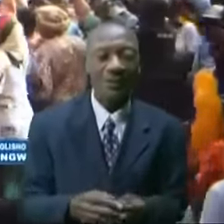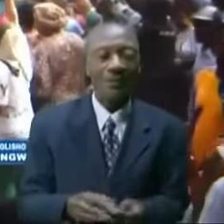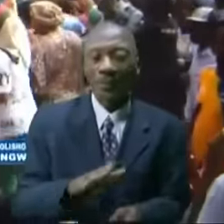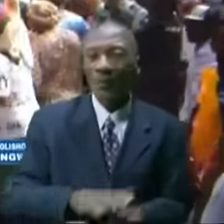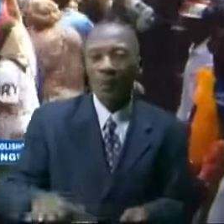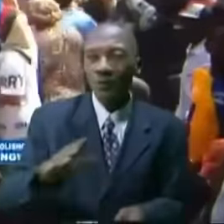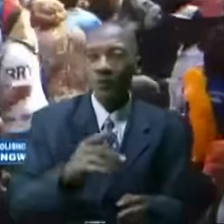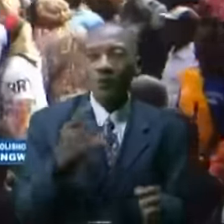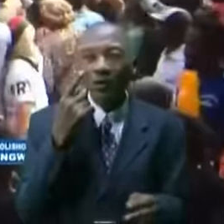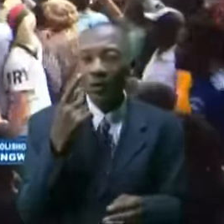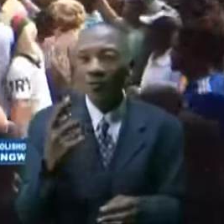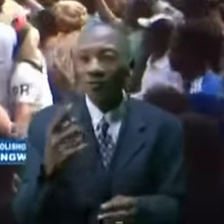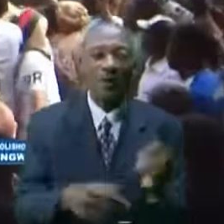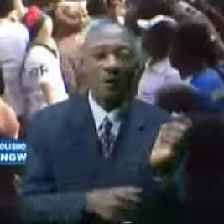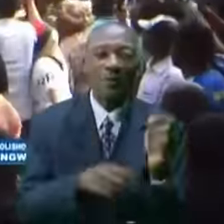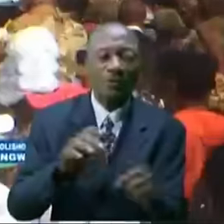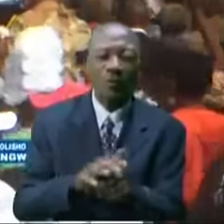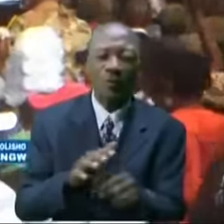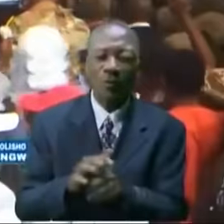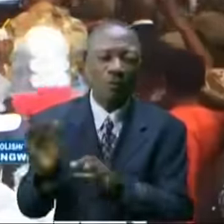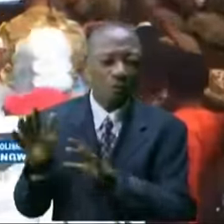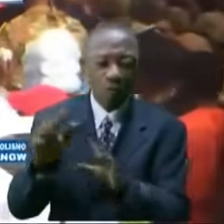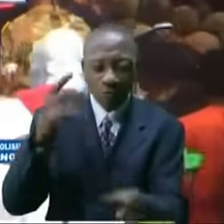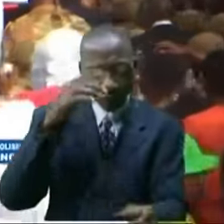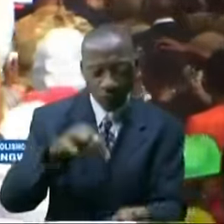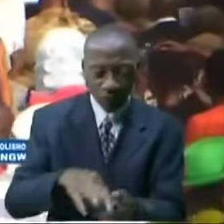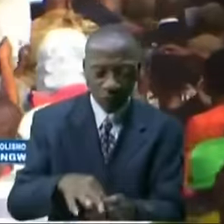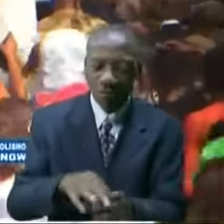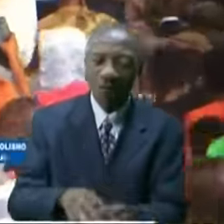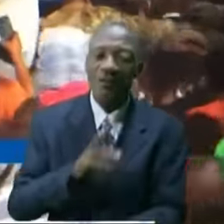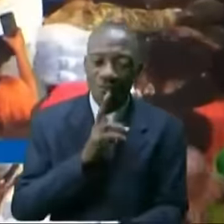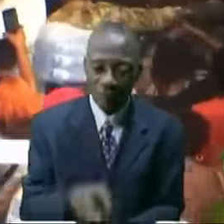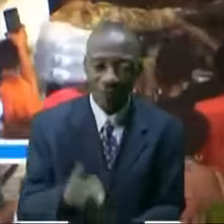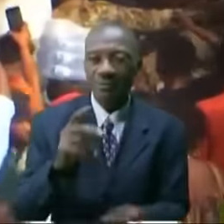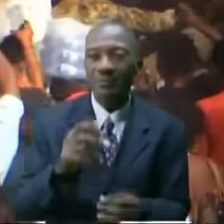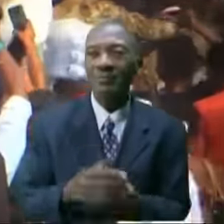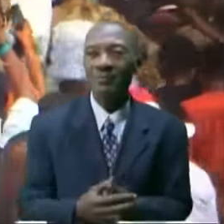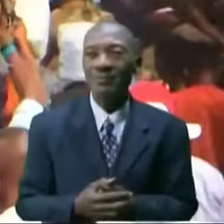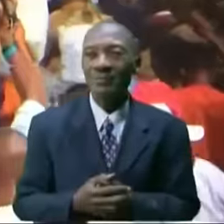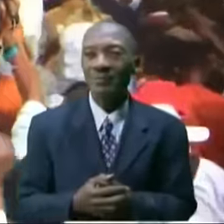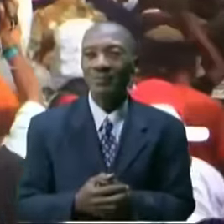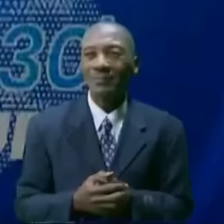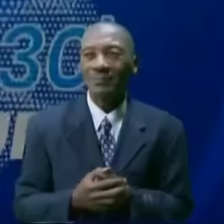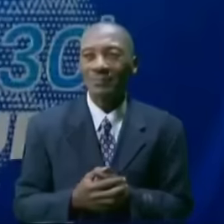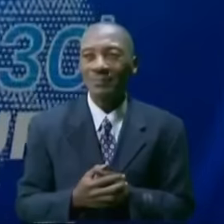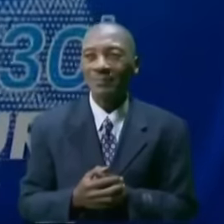la volonté du souverain primaire exprimée ce 20 décembre 2023.